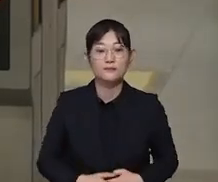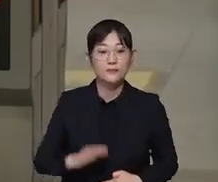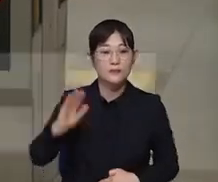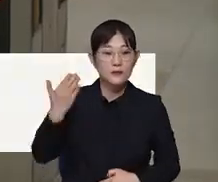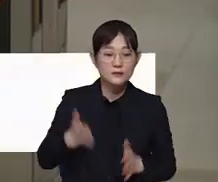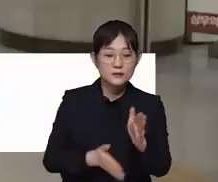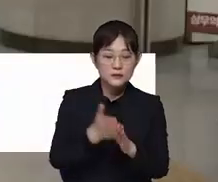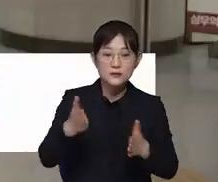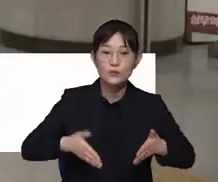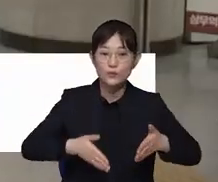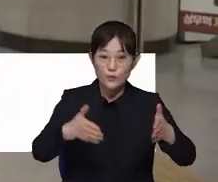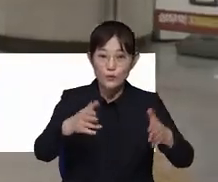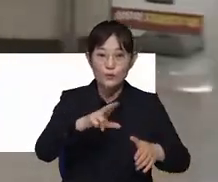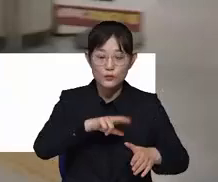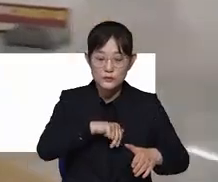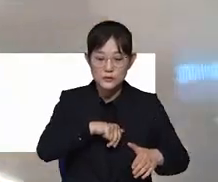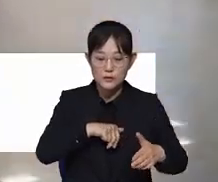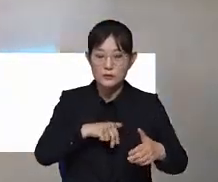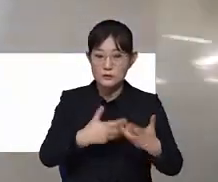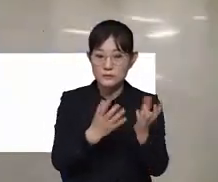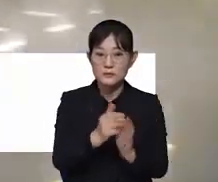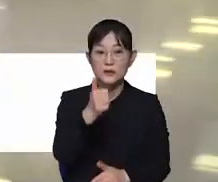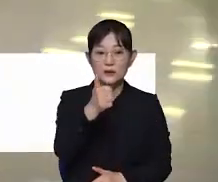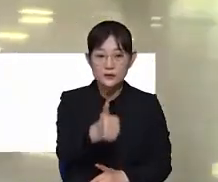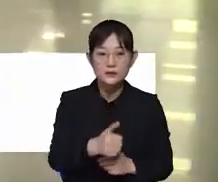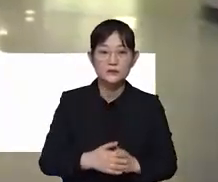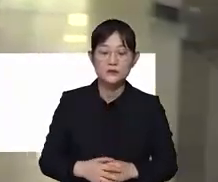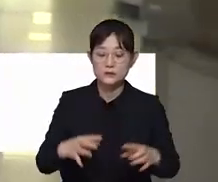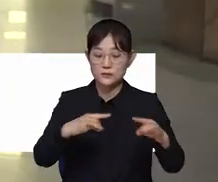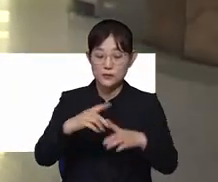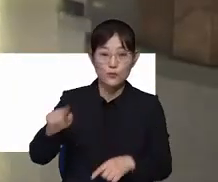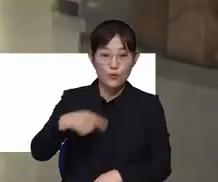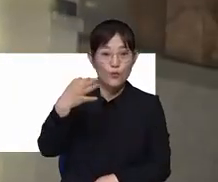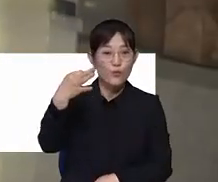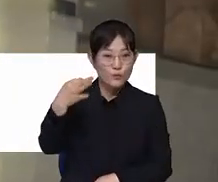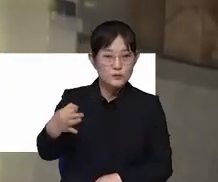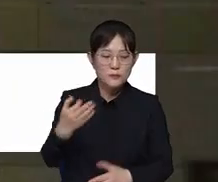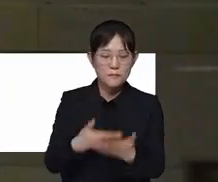최근 시도의회 의장협의회는 전기철도의